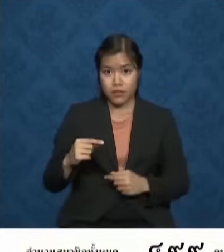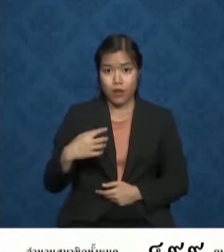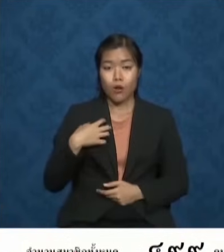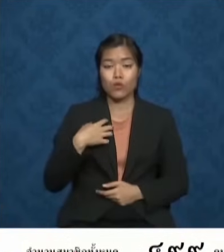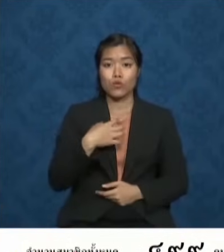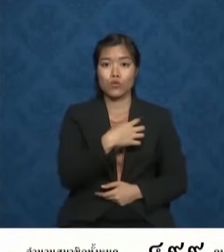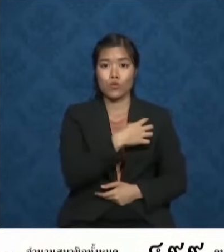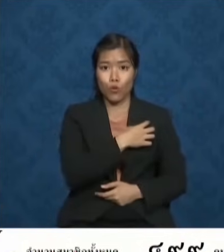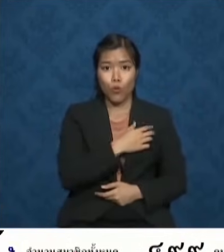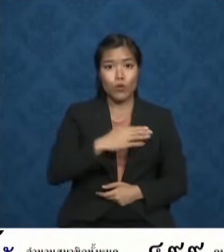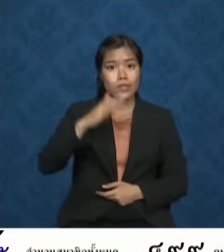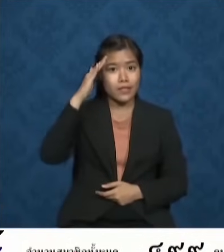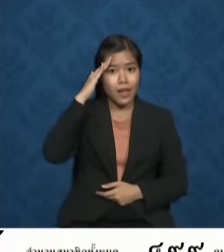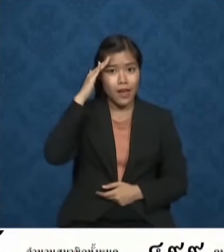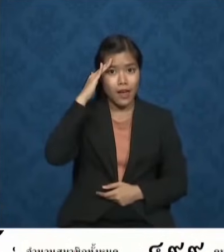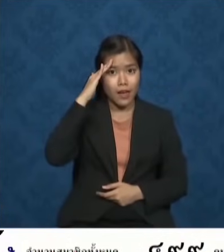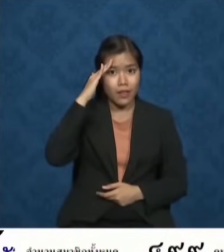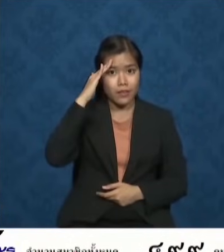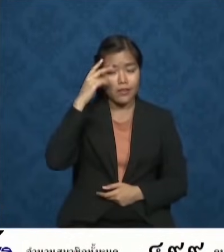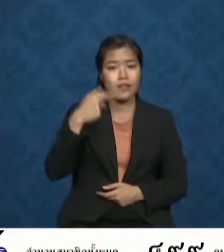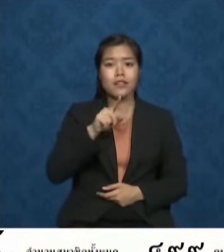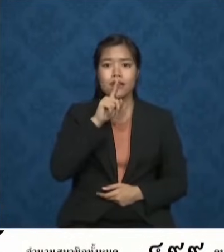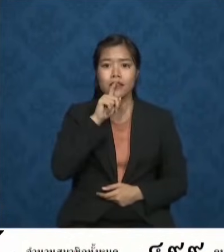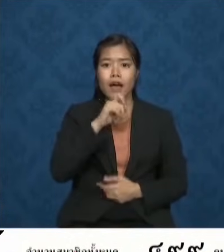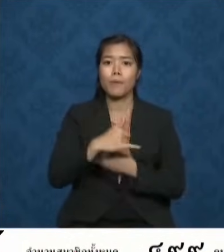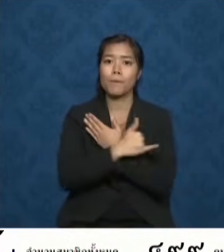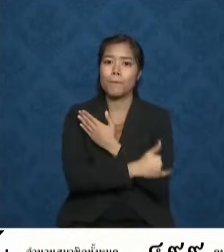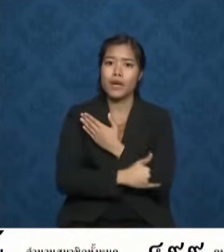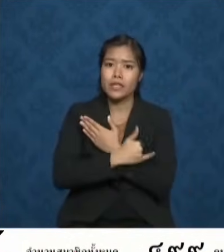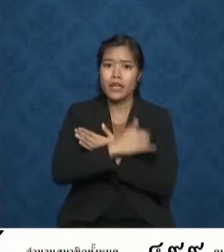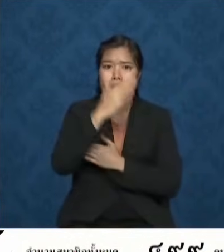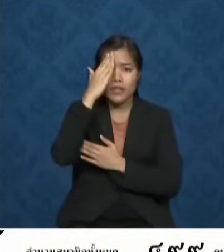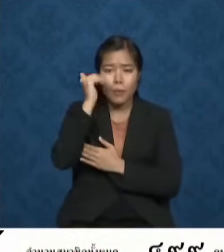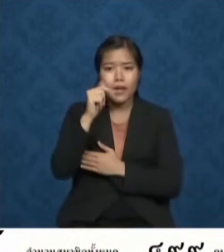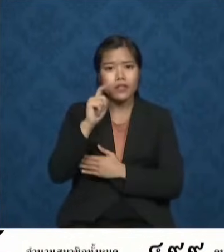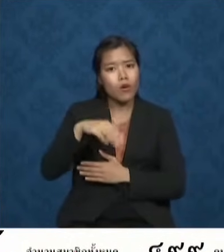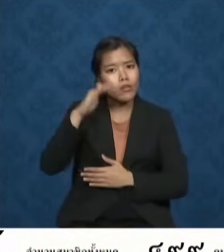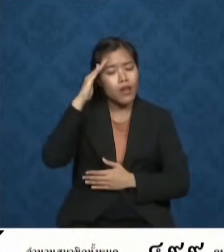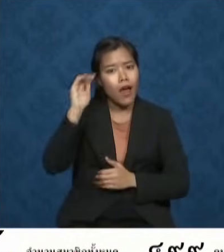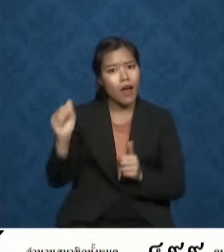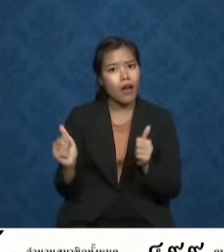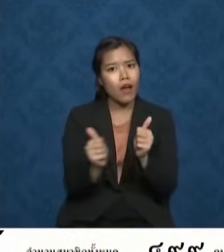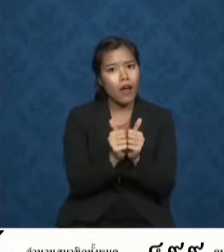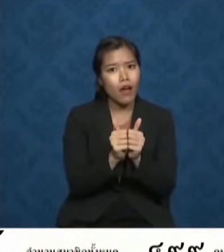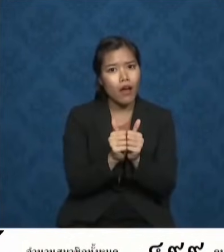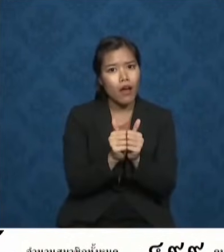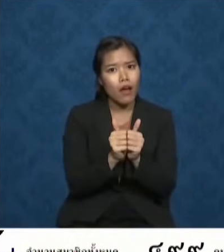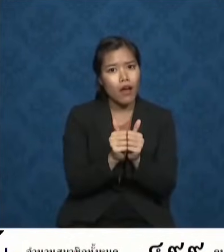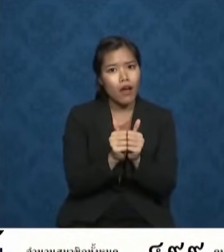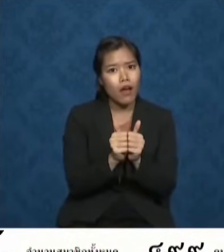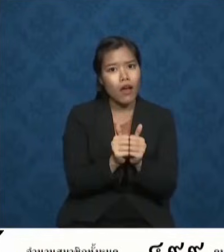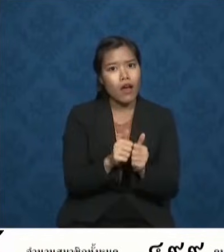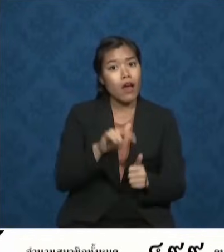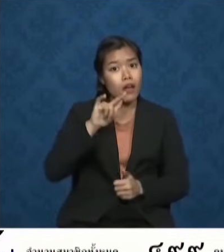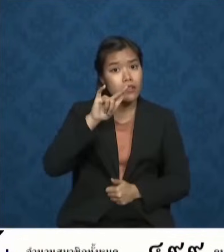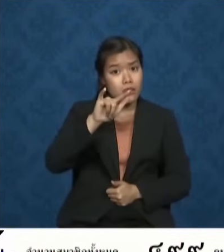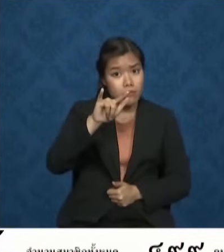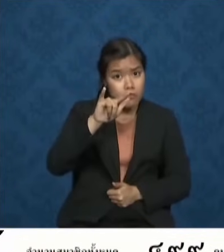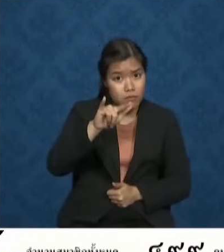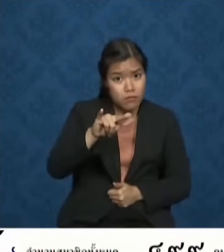อกว่ามันจำเป็นอะไรในหลายประเทศทูตทหารทำไมต้องมีทุกครบเหล่าทัพบกเรืออากาศทำไมไ